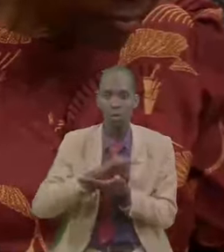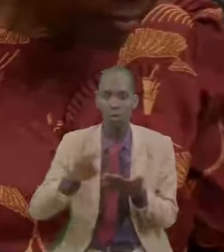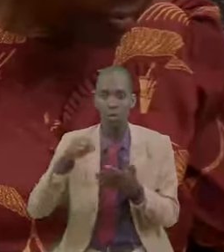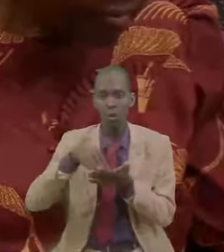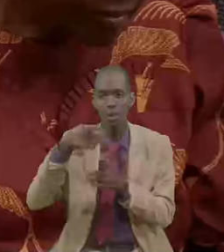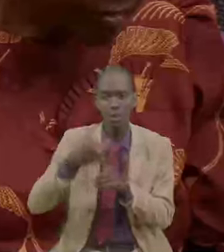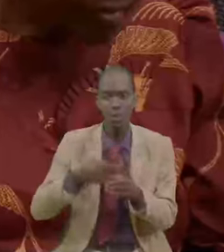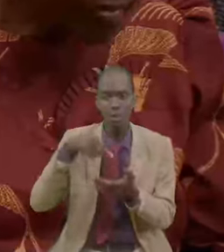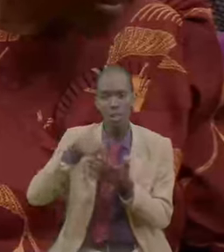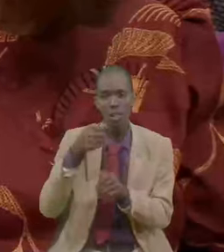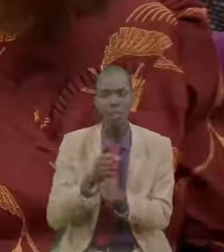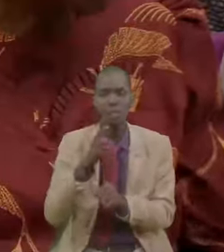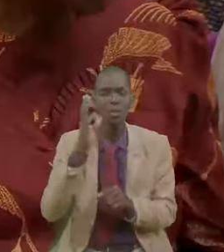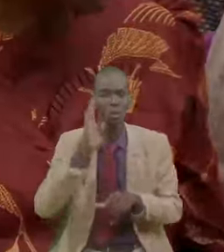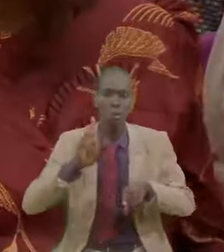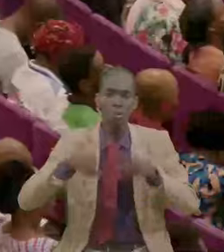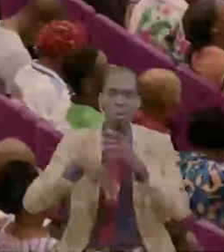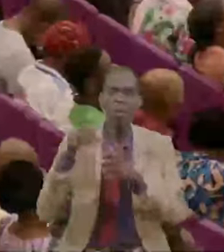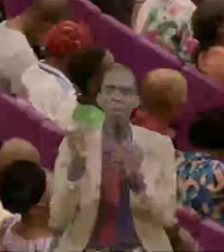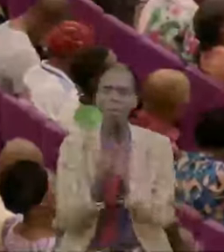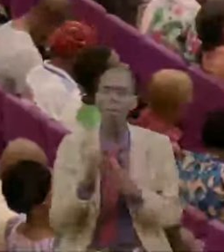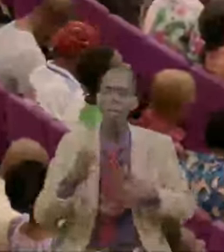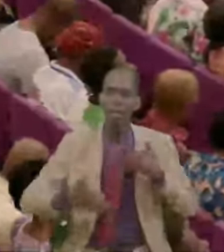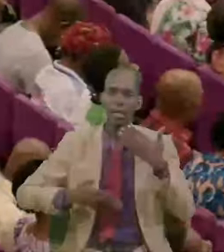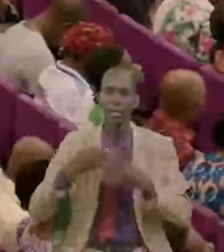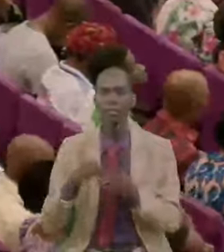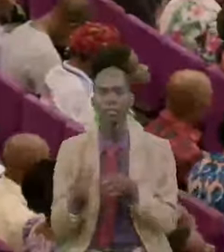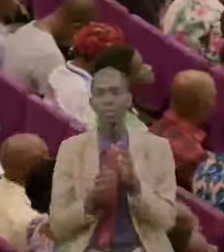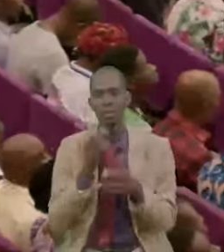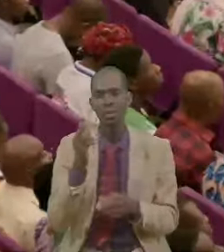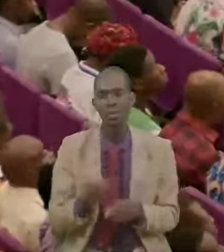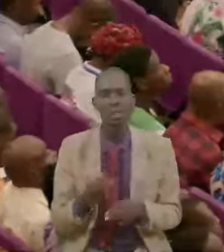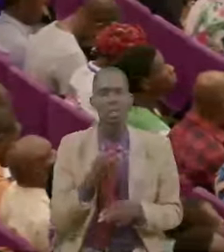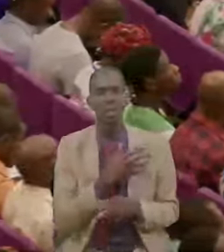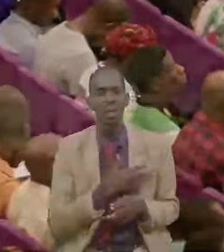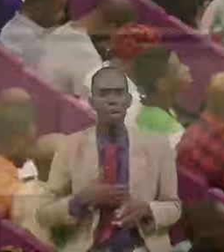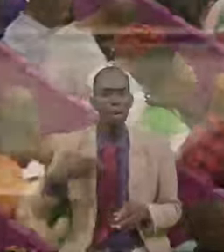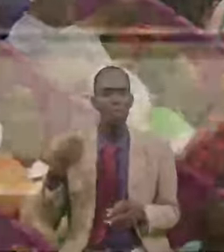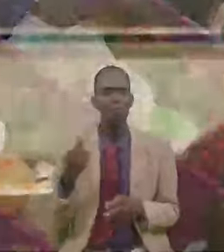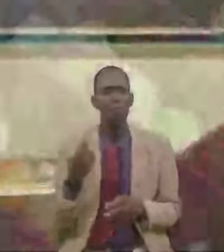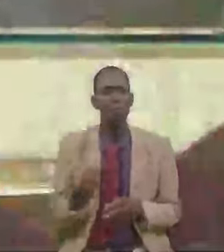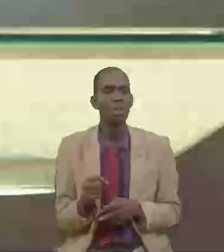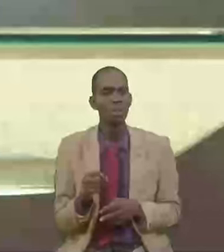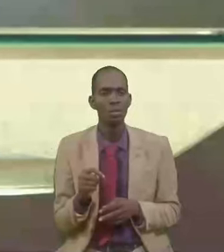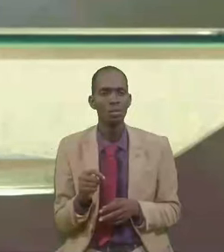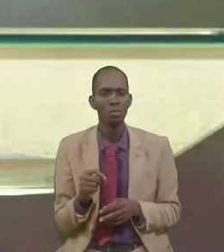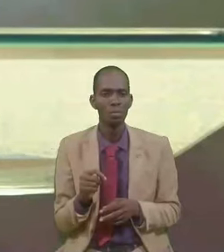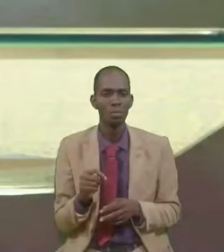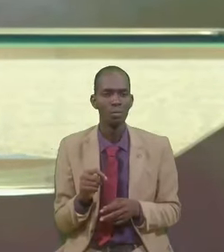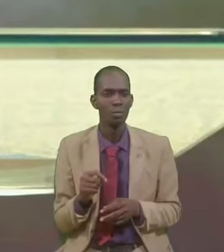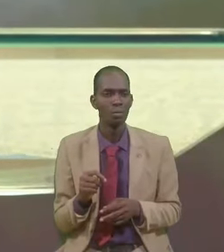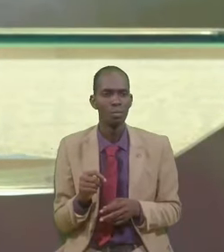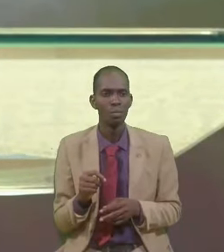ce mois, de cette année, chaque jour de ce mois, de cette année, vous sortirez avec joie et vous serez conduit en